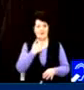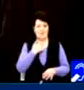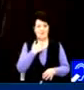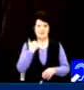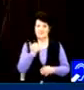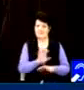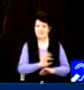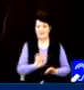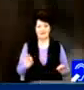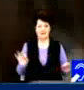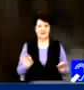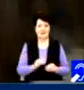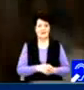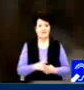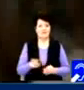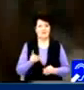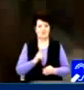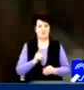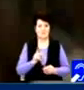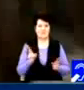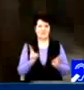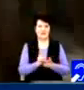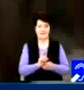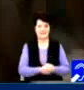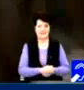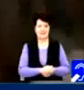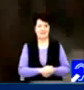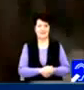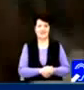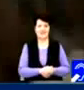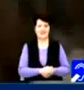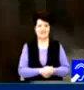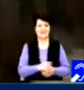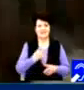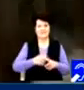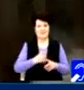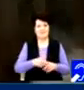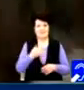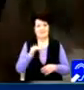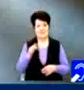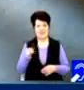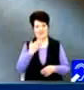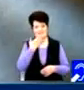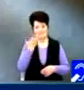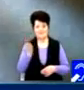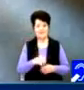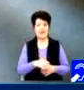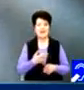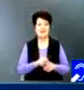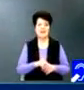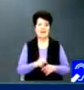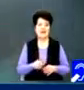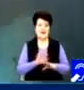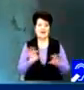Uau și abia aștept să să ne întâlnim în în semifinală și o iubesc Ester pioni a